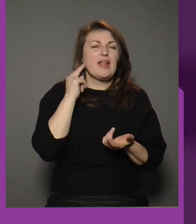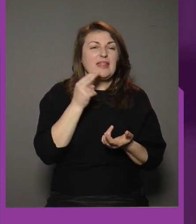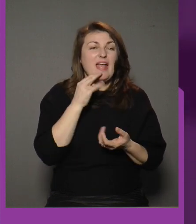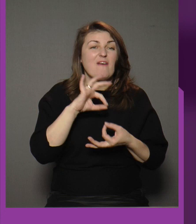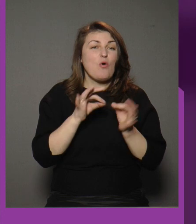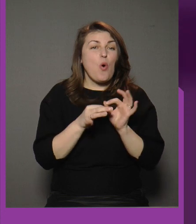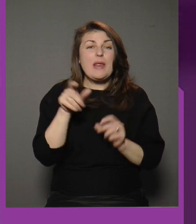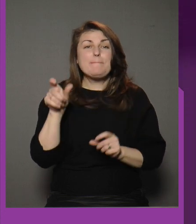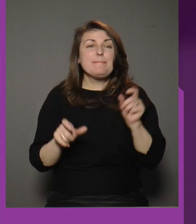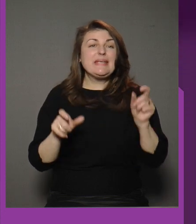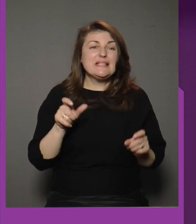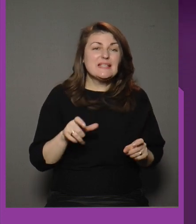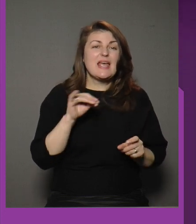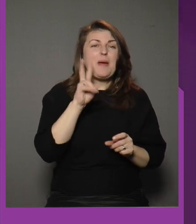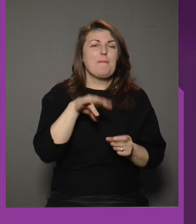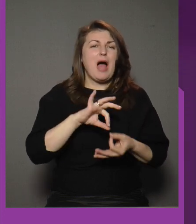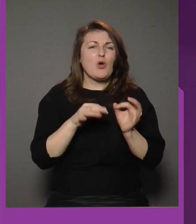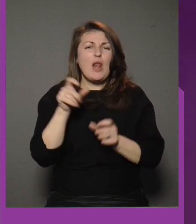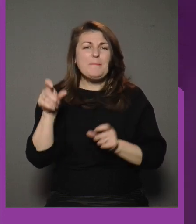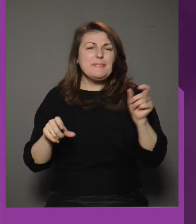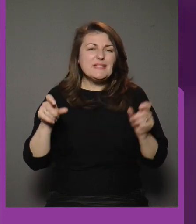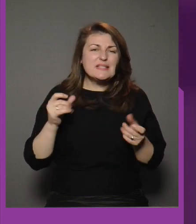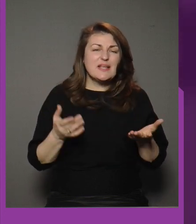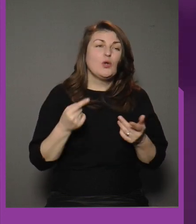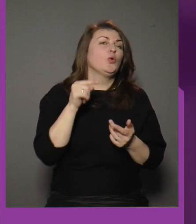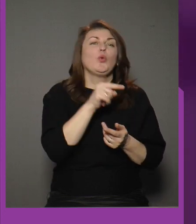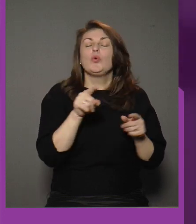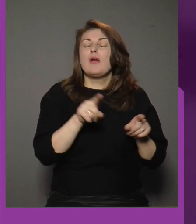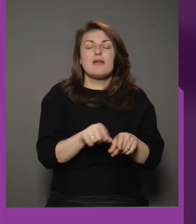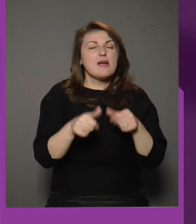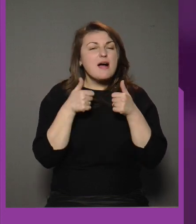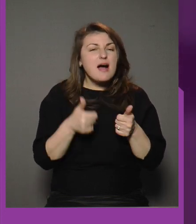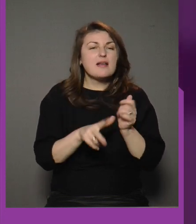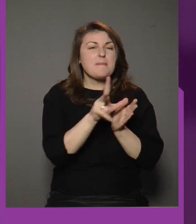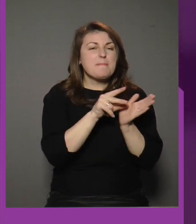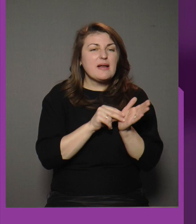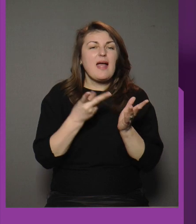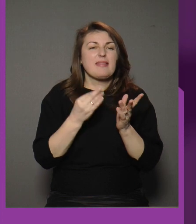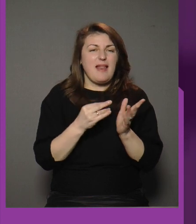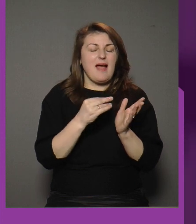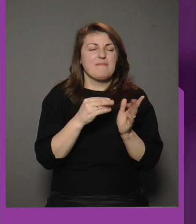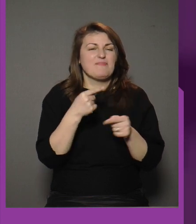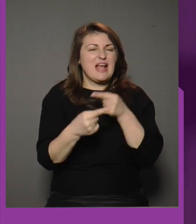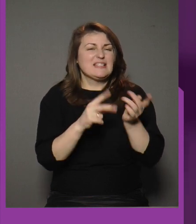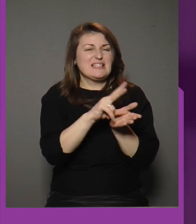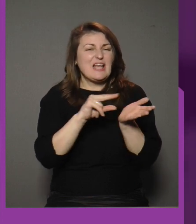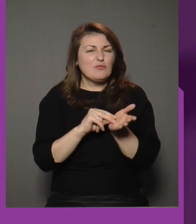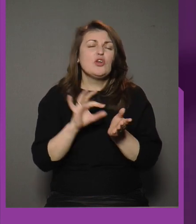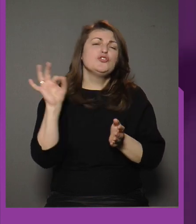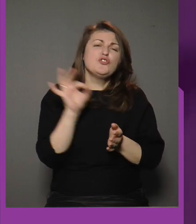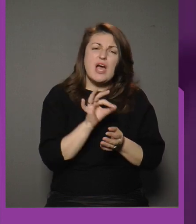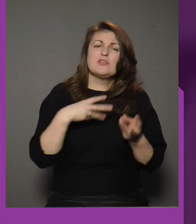дефлімпійці і паралімпійці – то такий гарний приклад для наслідування. І, ну, частенько ми